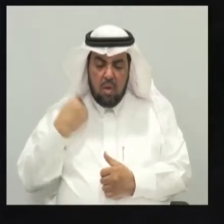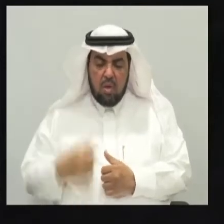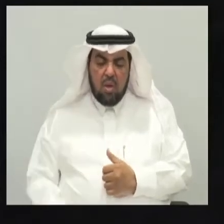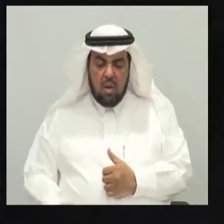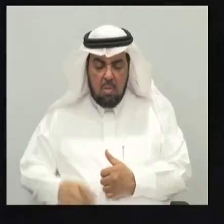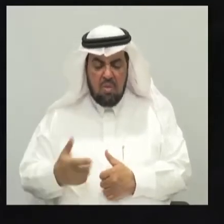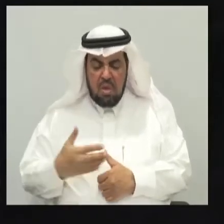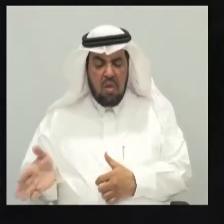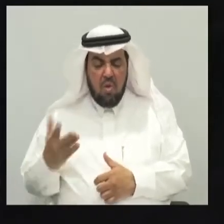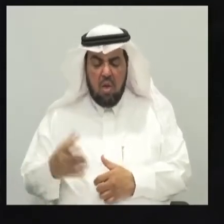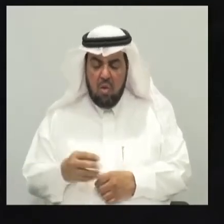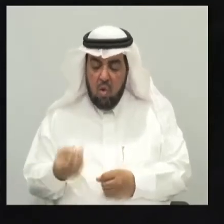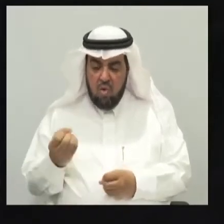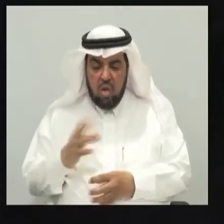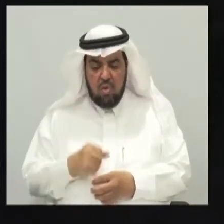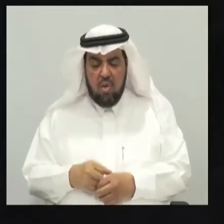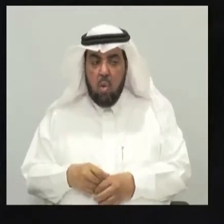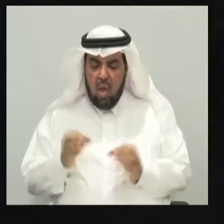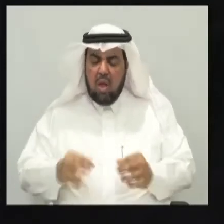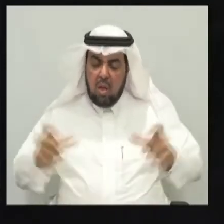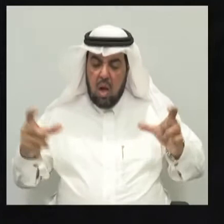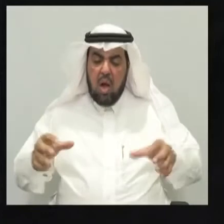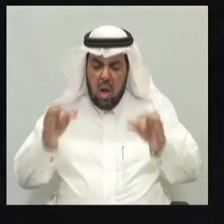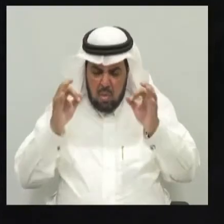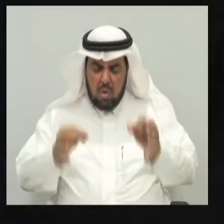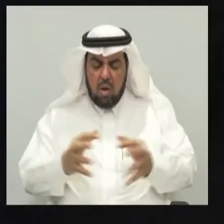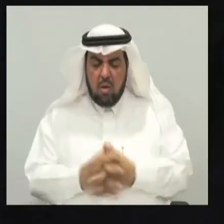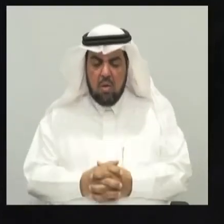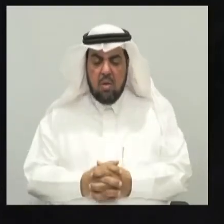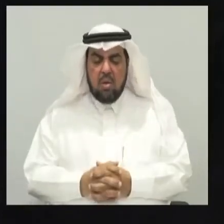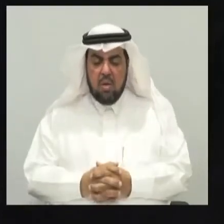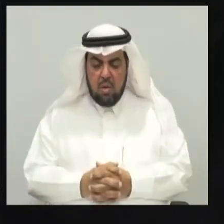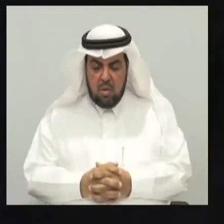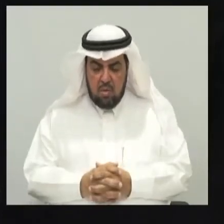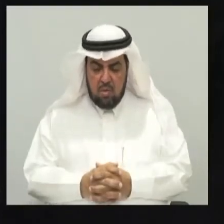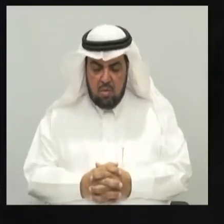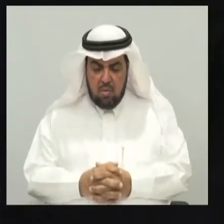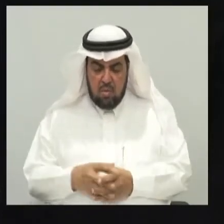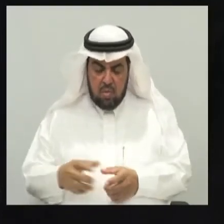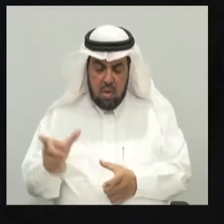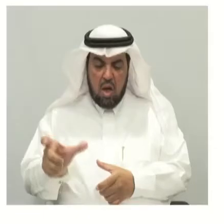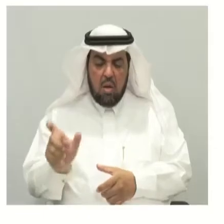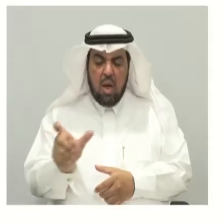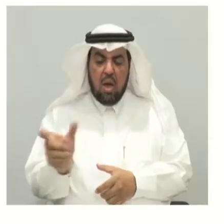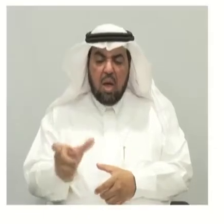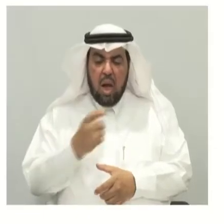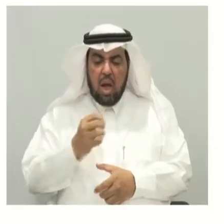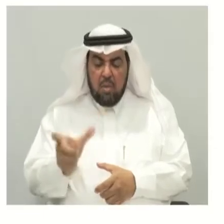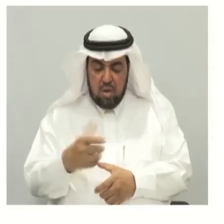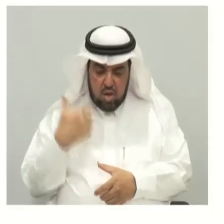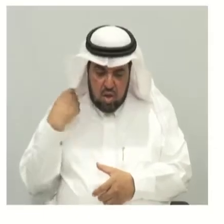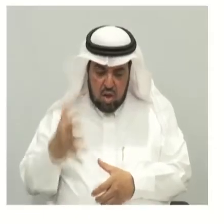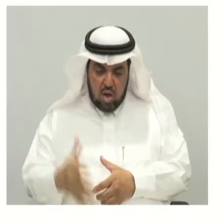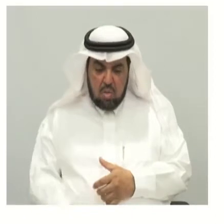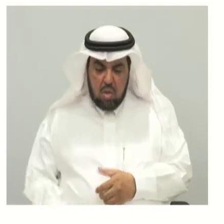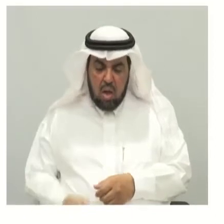ألوان اعتباطية، لكن هي وضعت لدلالة لها، لدلالة لها. مفرداتنا الجديدة، طبعا احنا أخذنا